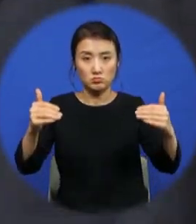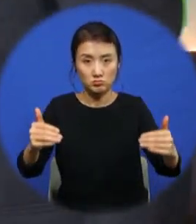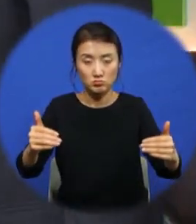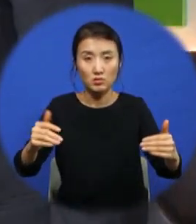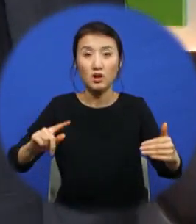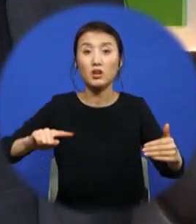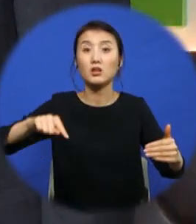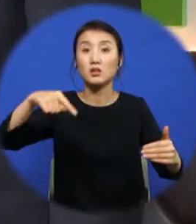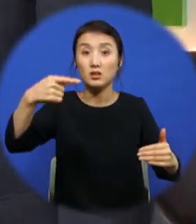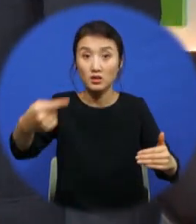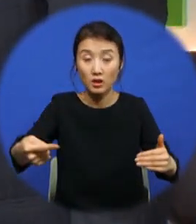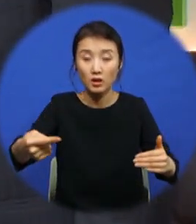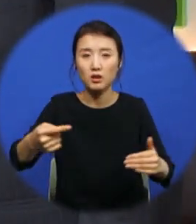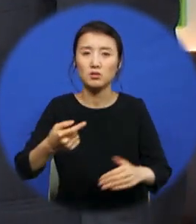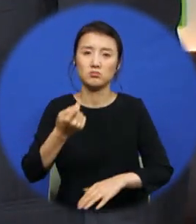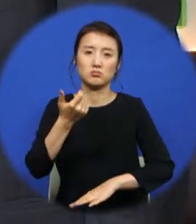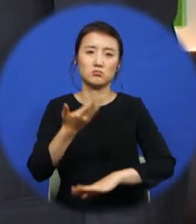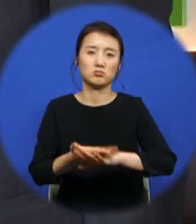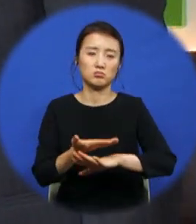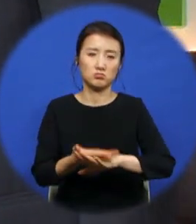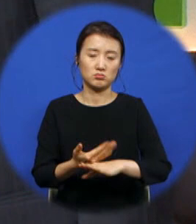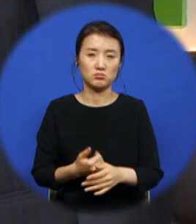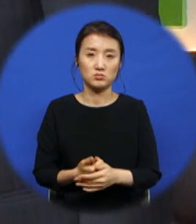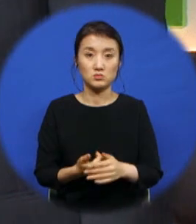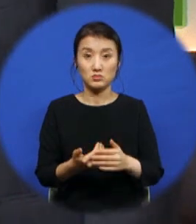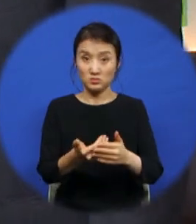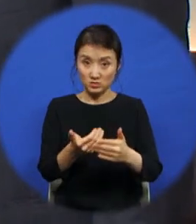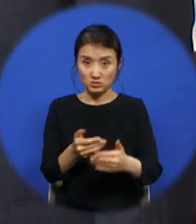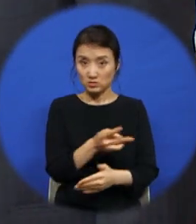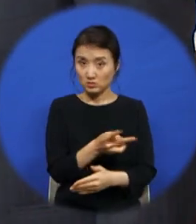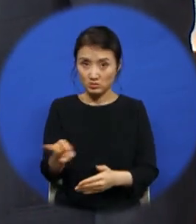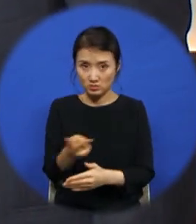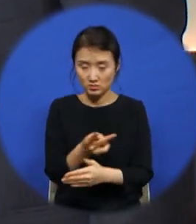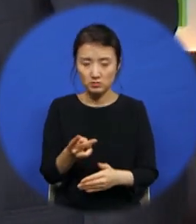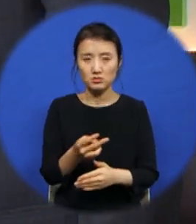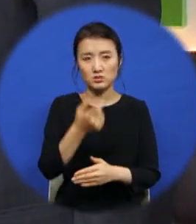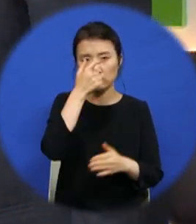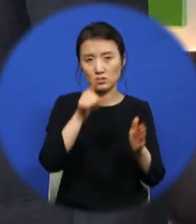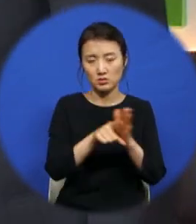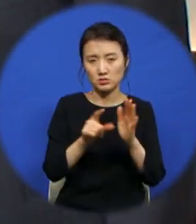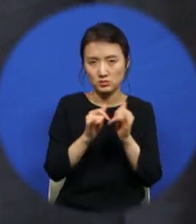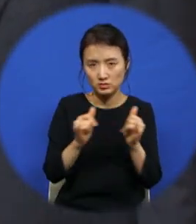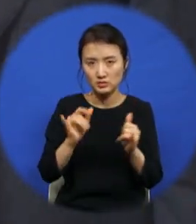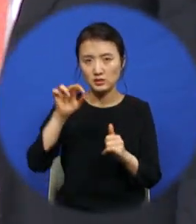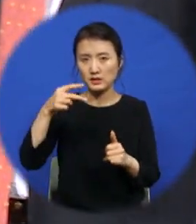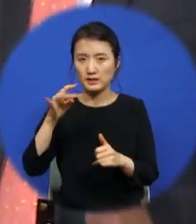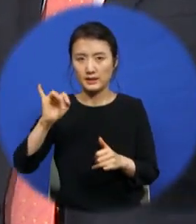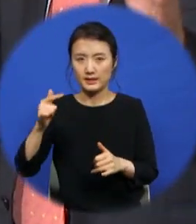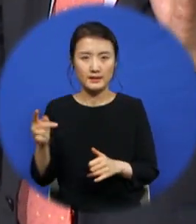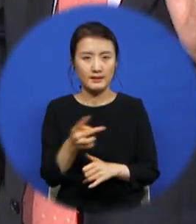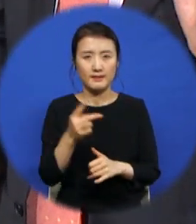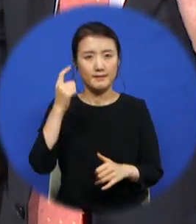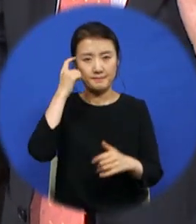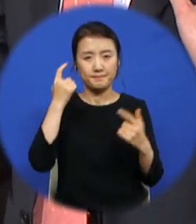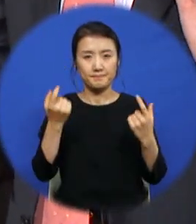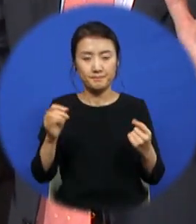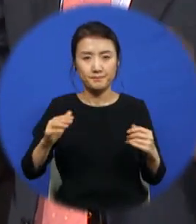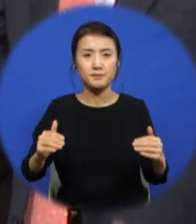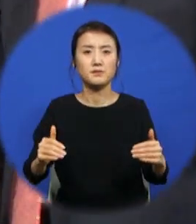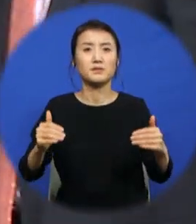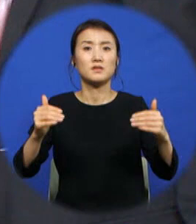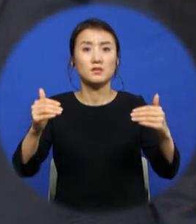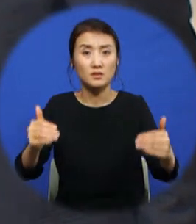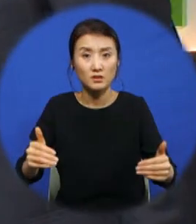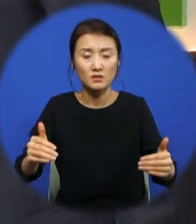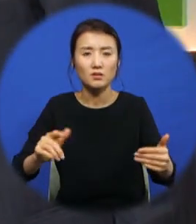이거는 기독교인들이 나 차돌이 룩 교인들이 나 요도 개인지 똑같습니다 그런데 굉장히 놀라운